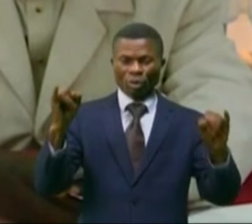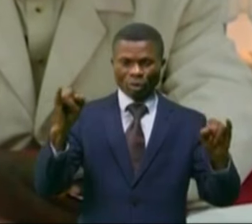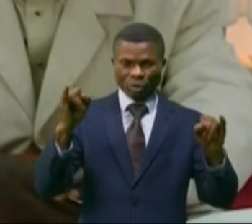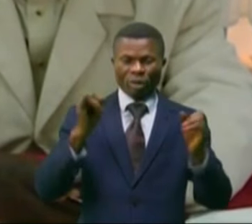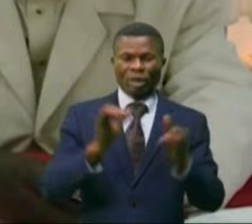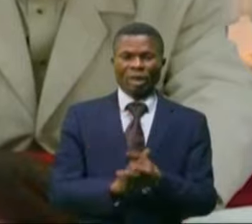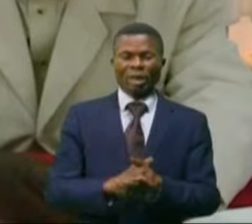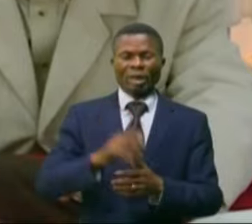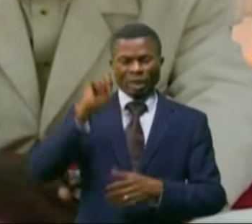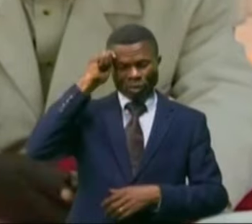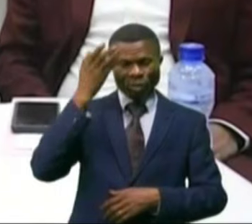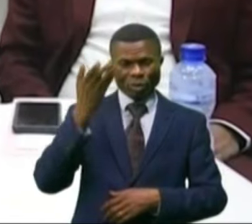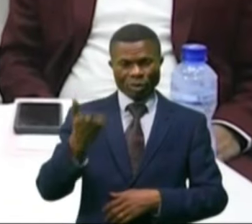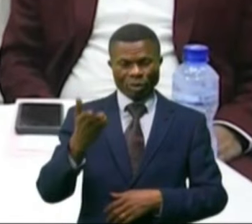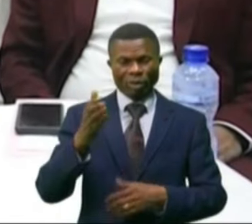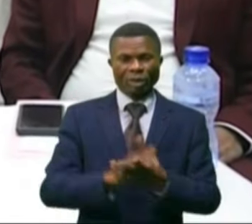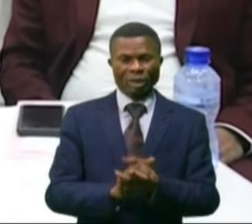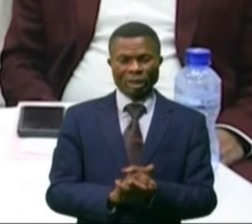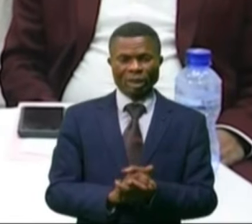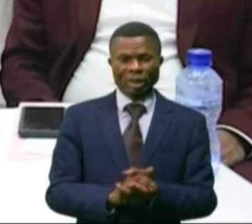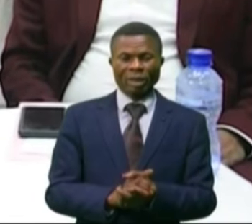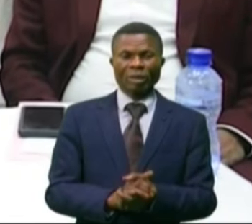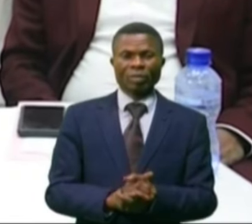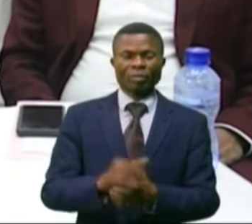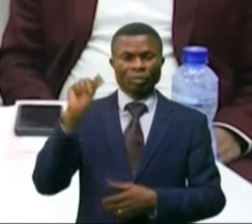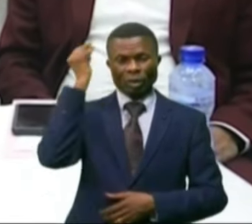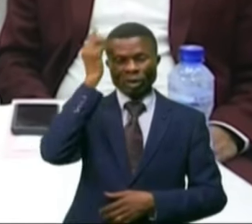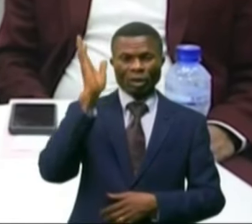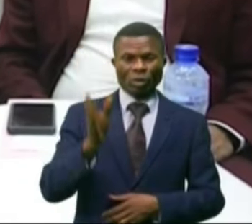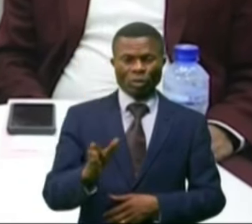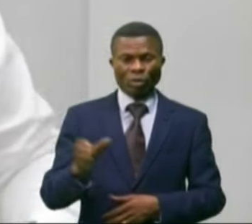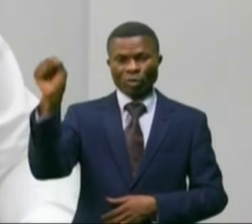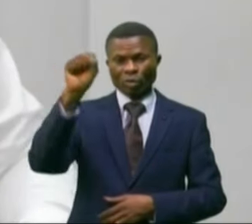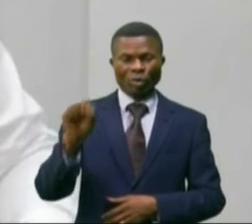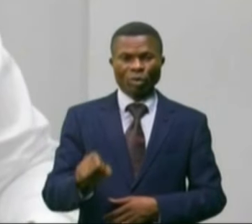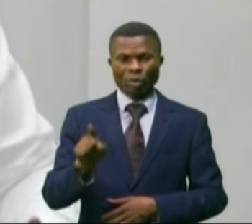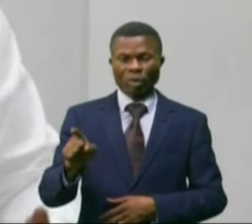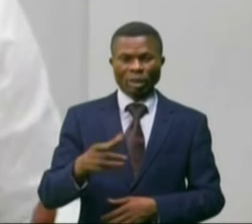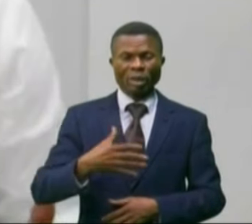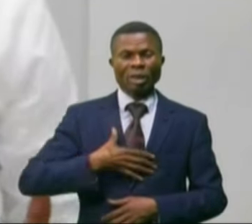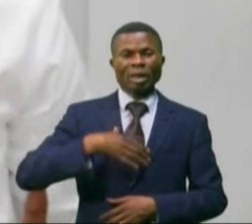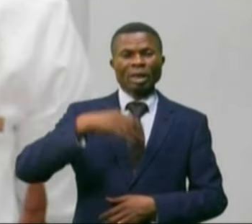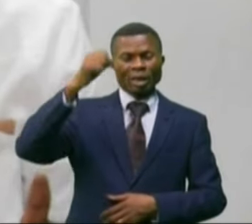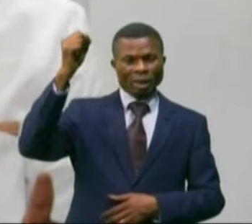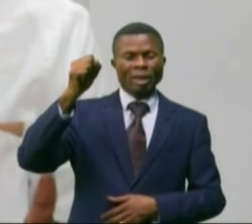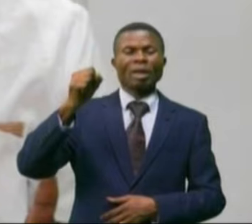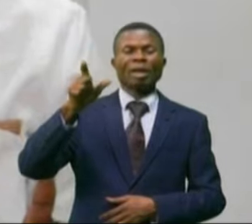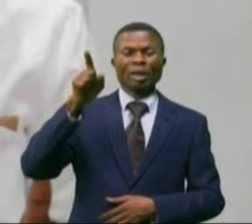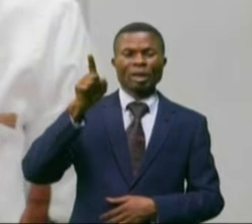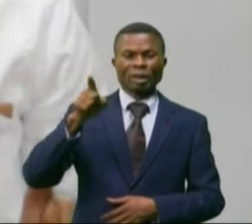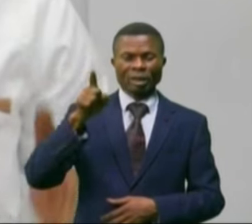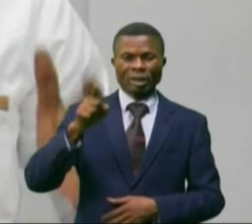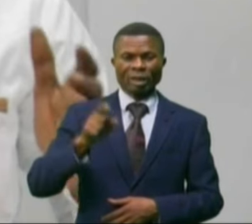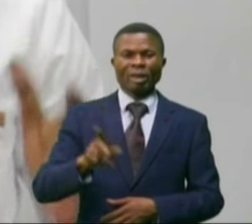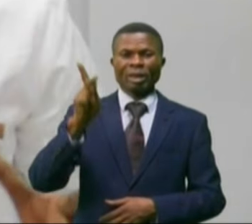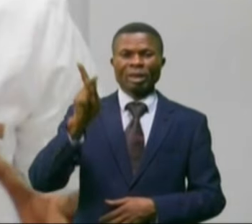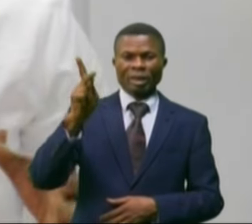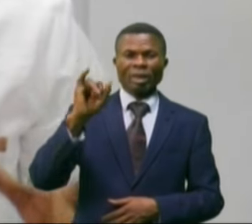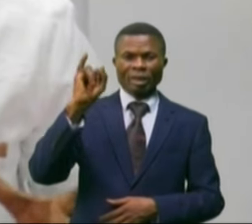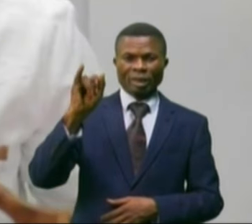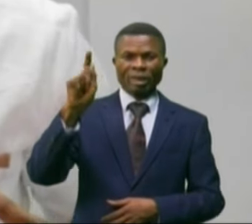mémoire, préoccupe au plus haut point les gouverneurs du Sankourou, Victor Kitenge Kanyama Peni Kanyama.